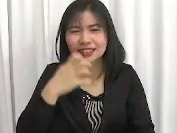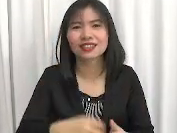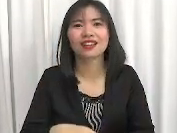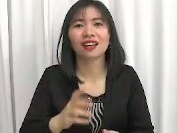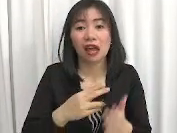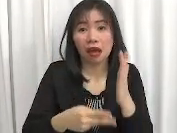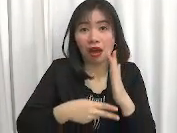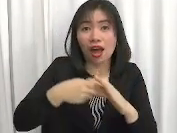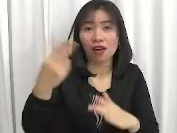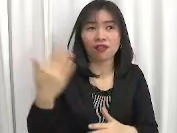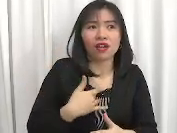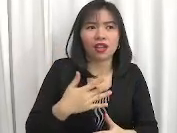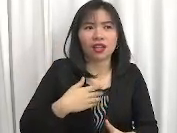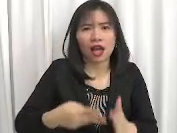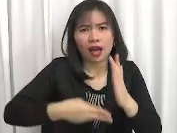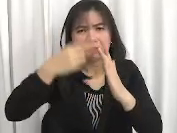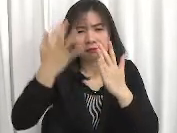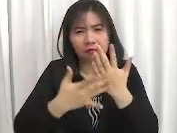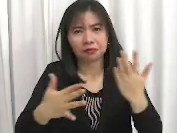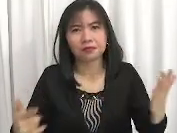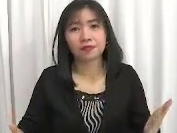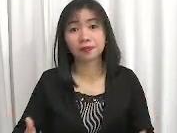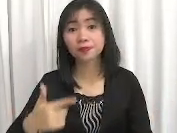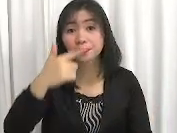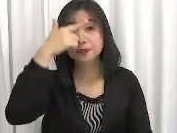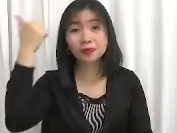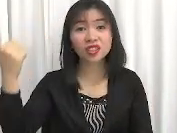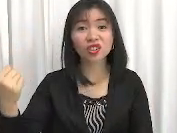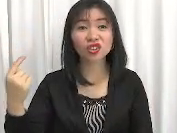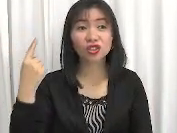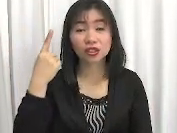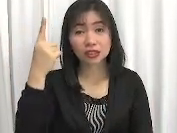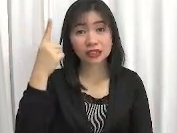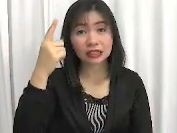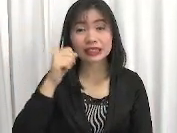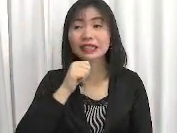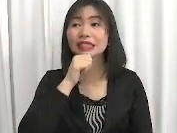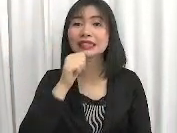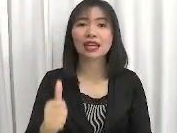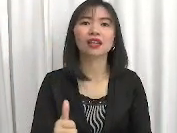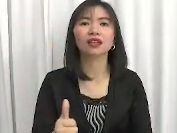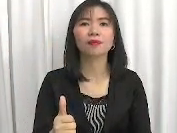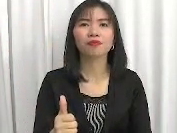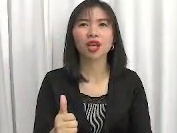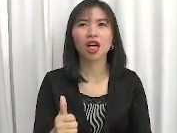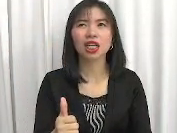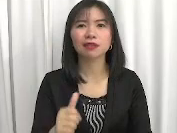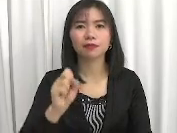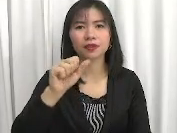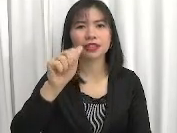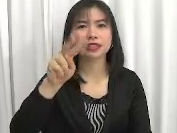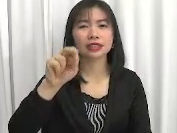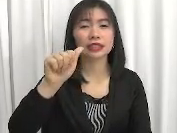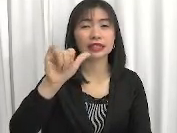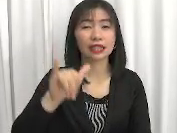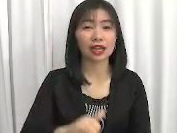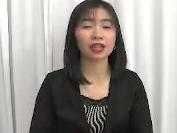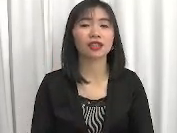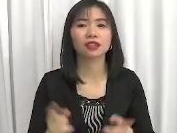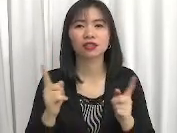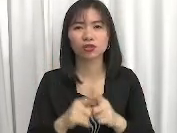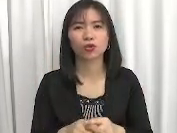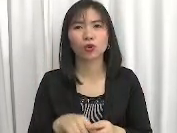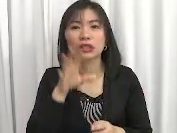kasi hindi ko nakasanayan na ako ay binubull out ng babae. Okay lang kung lalaki ang bumubull out sa akin,